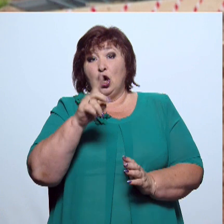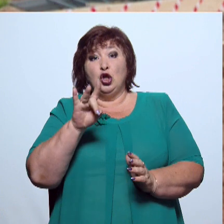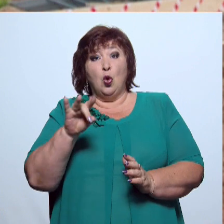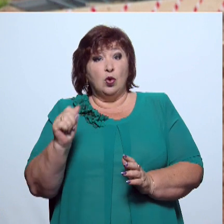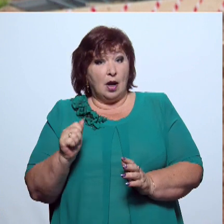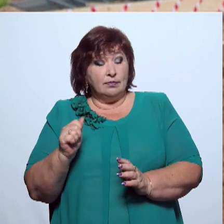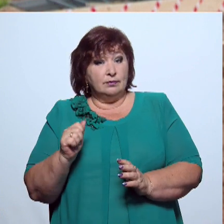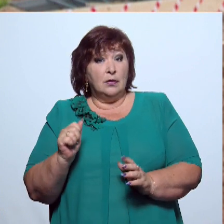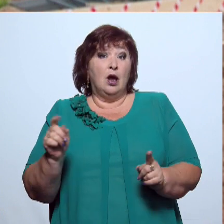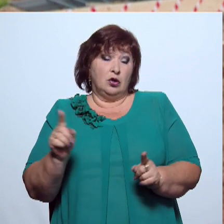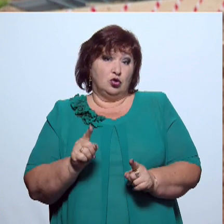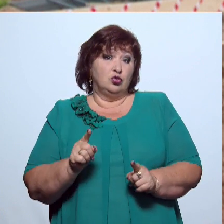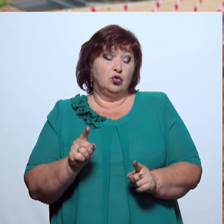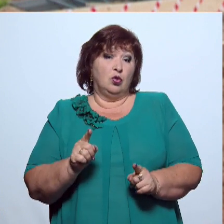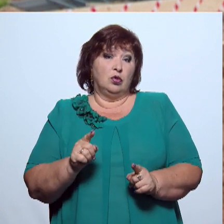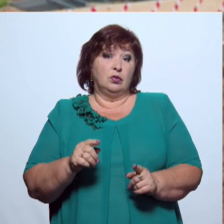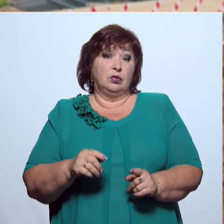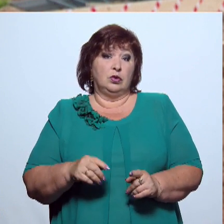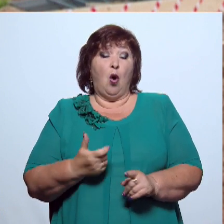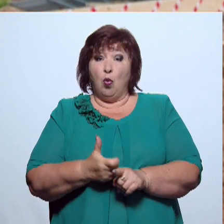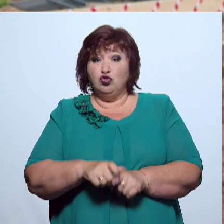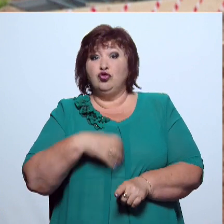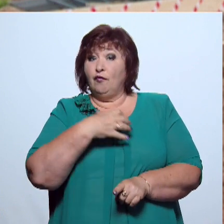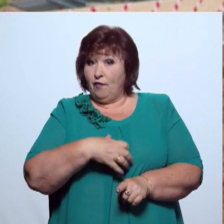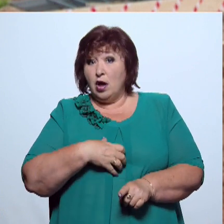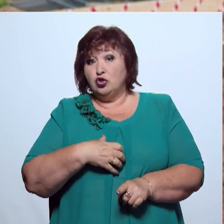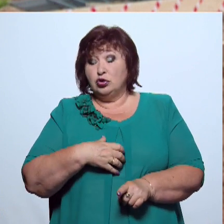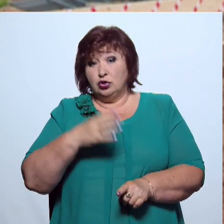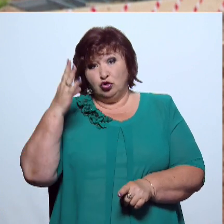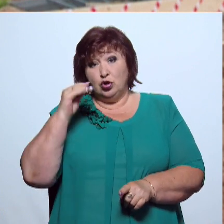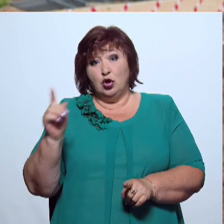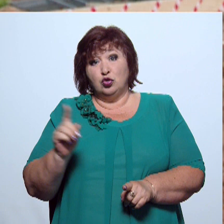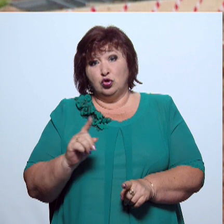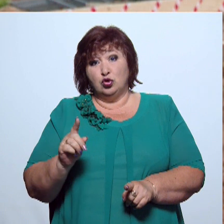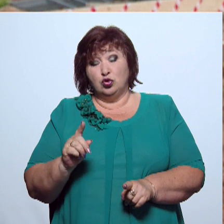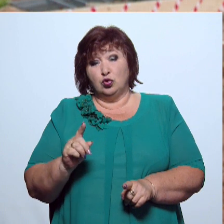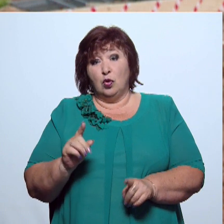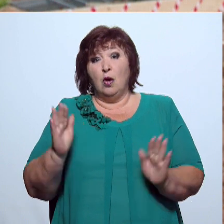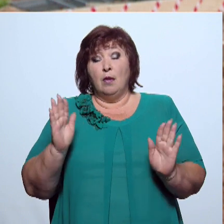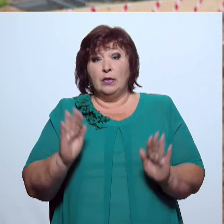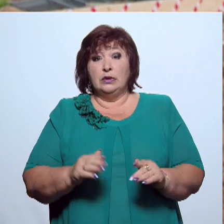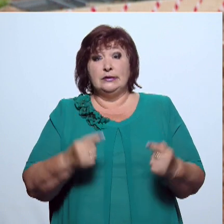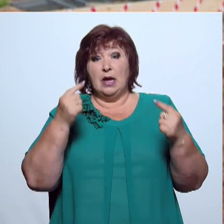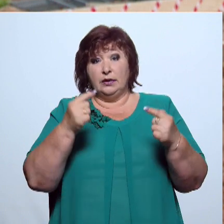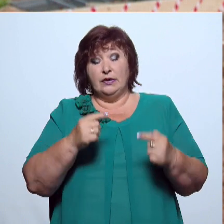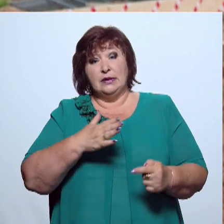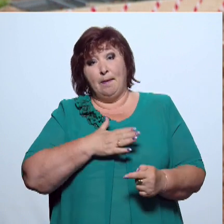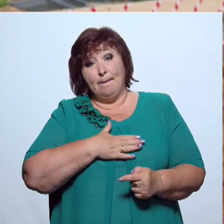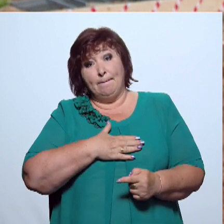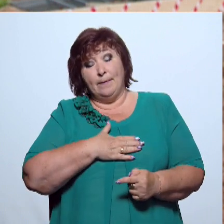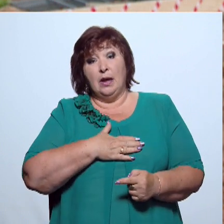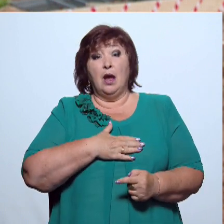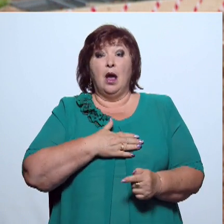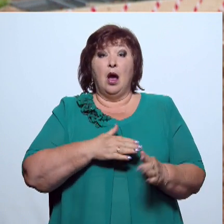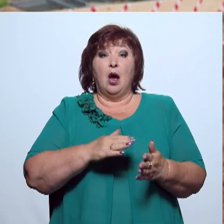что, в свою очередь, я считаю, очень важно, опасный объект. Уберем из города, ну и, соответственно, мы